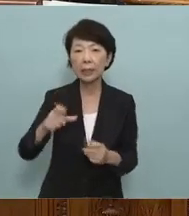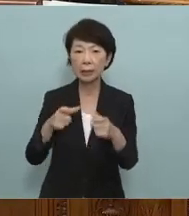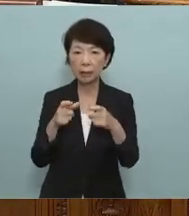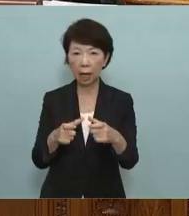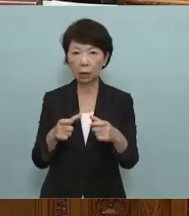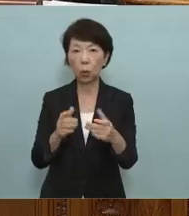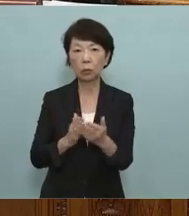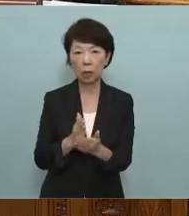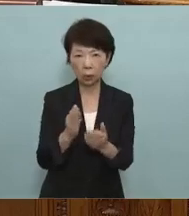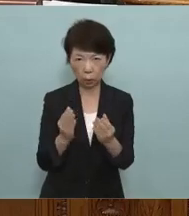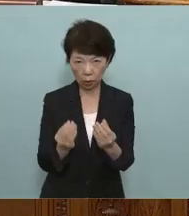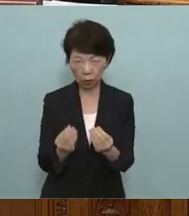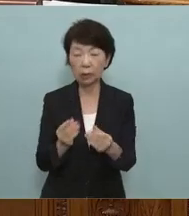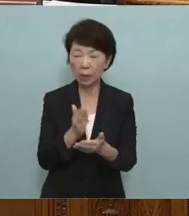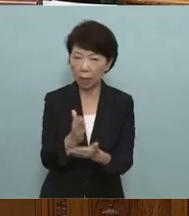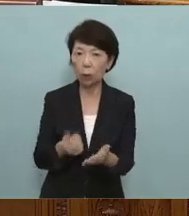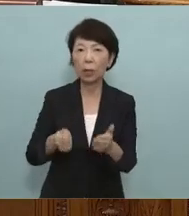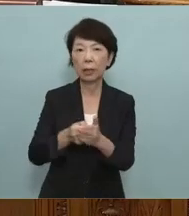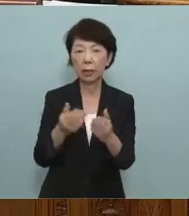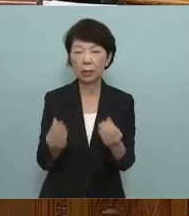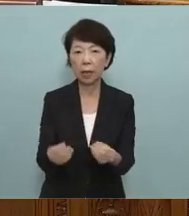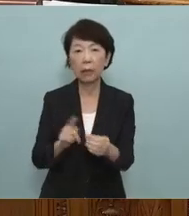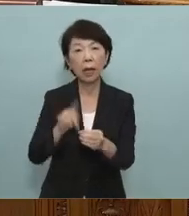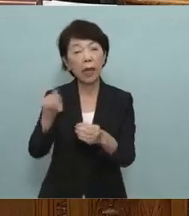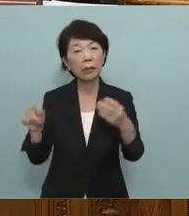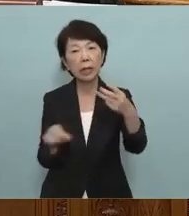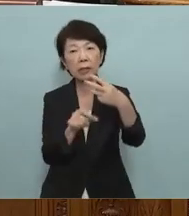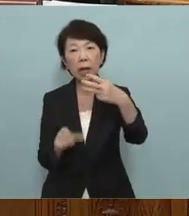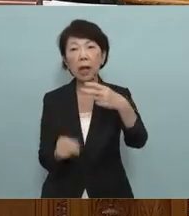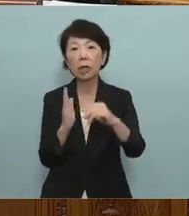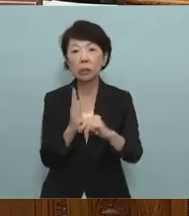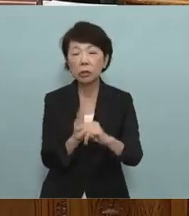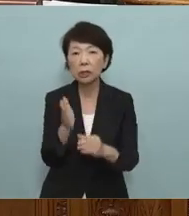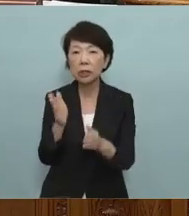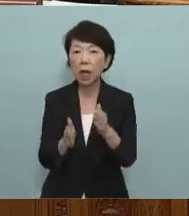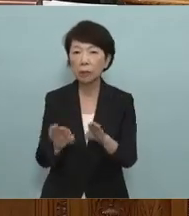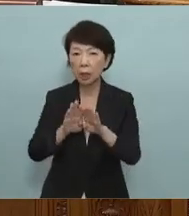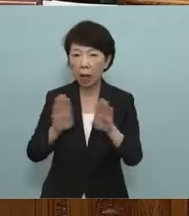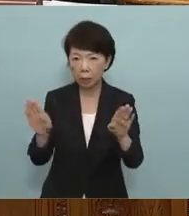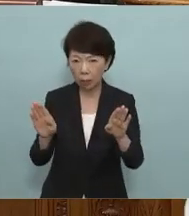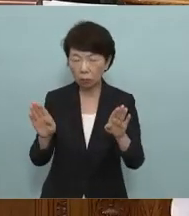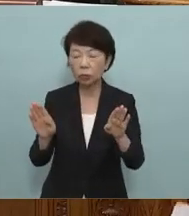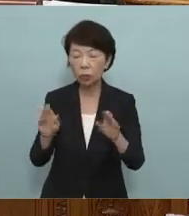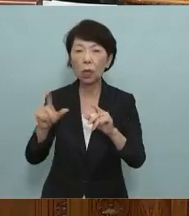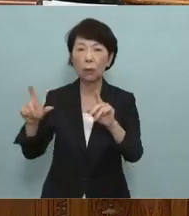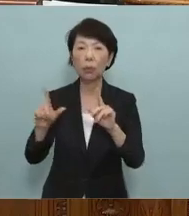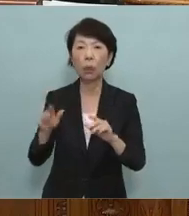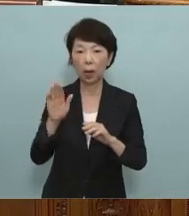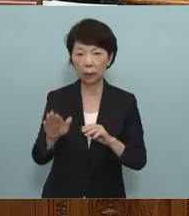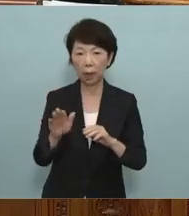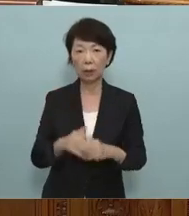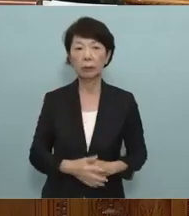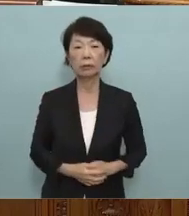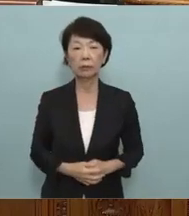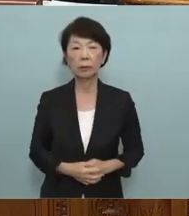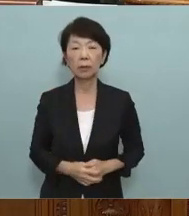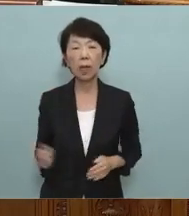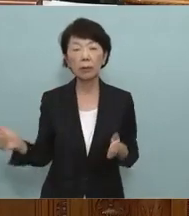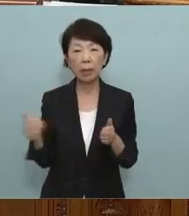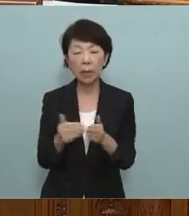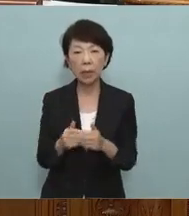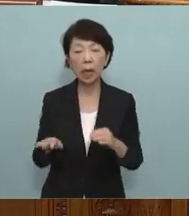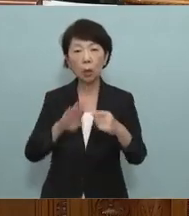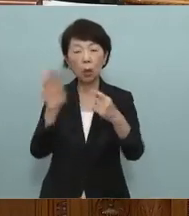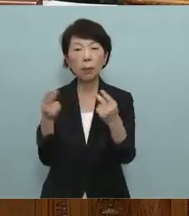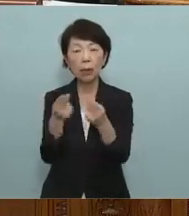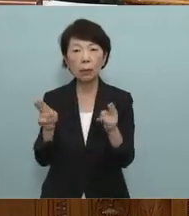導入されることが決定し、来年3月中にサービスが開始されることが発表されました。これまで公明